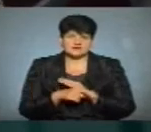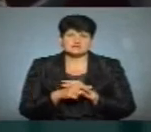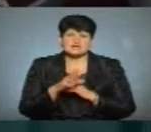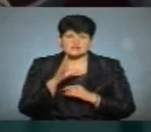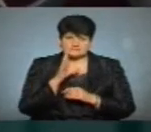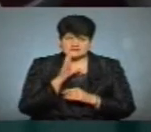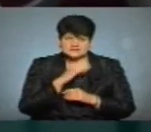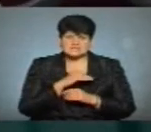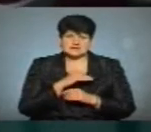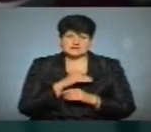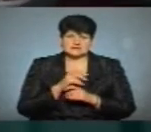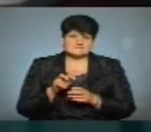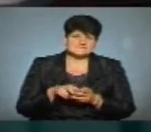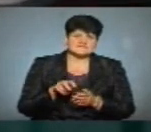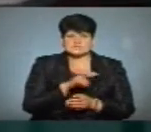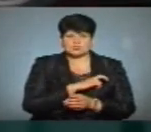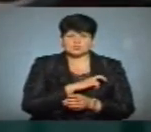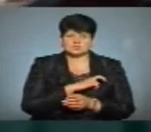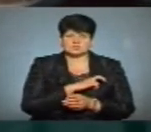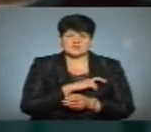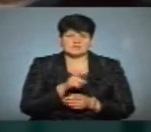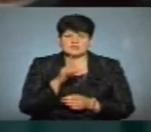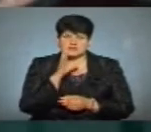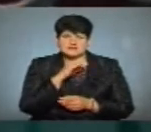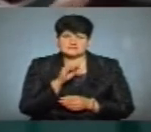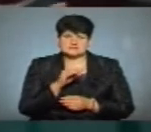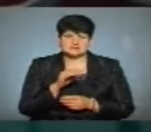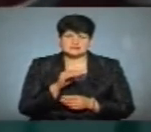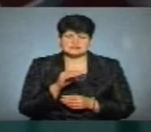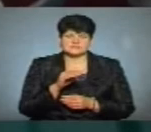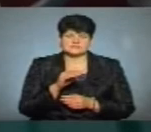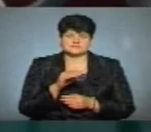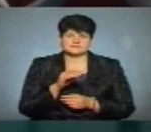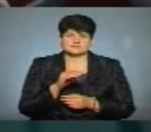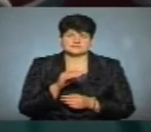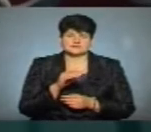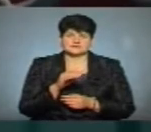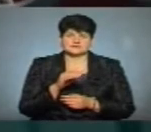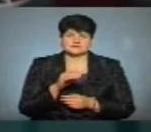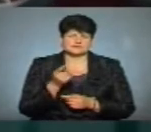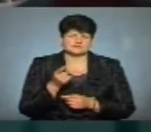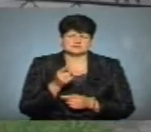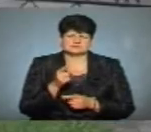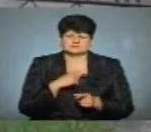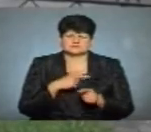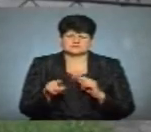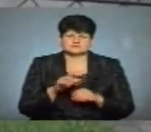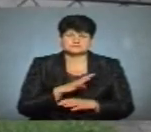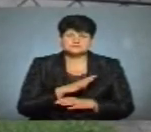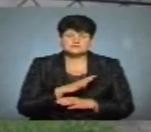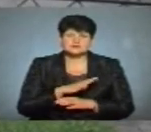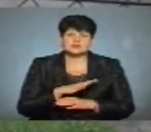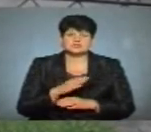встигла ще відскочити в рід. А він не встиг злізти, бо він, то секунда справа.